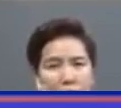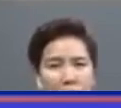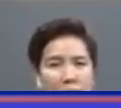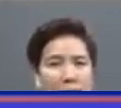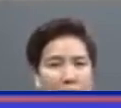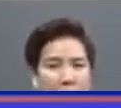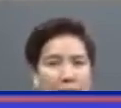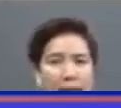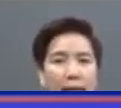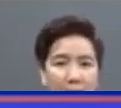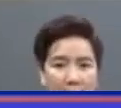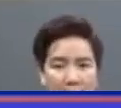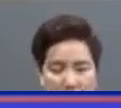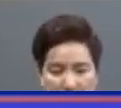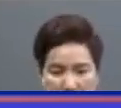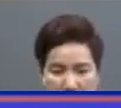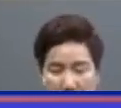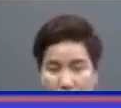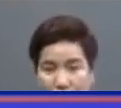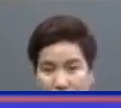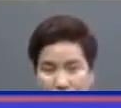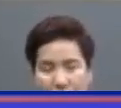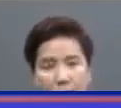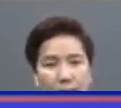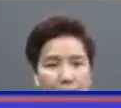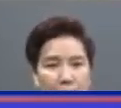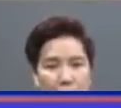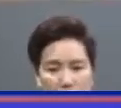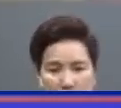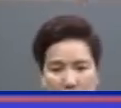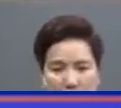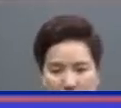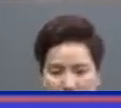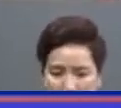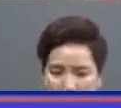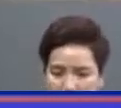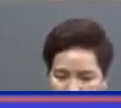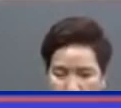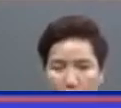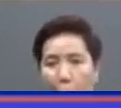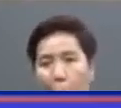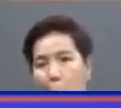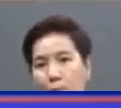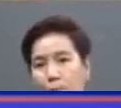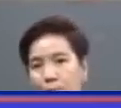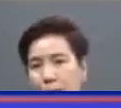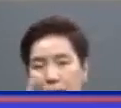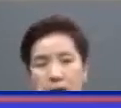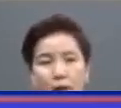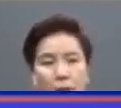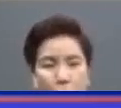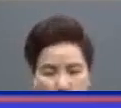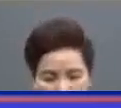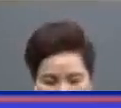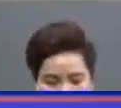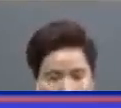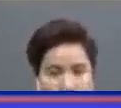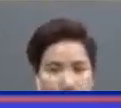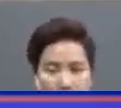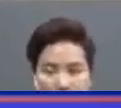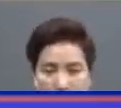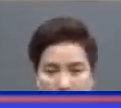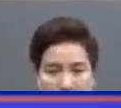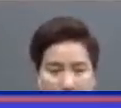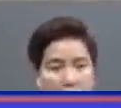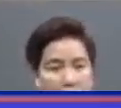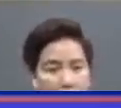ที่หน้าที่ไอ้ที่บริเวณอำเภอเราเนี่ยเขามีแก่งที่สำคัญคือแก่งสะพือ ค่ะ นะแก่งสะพือก็